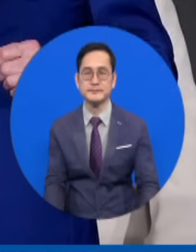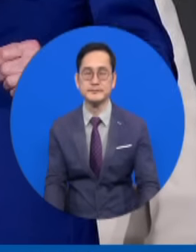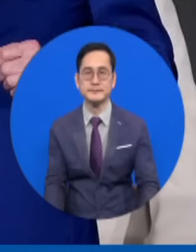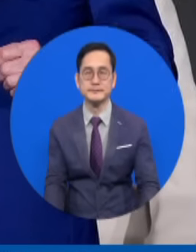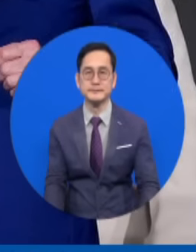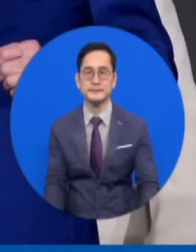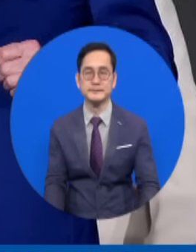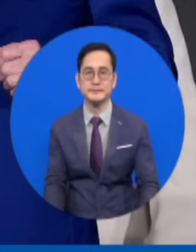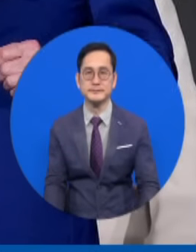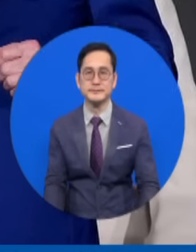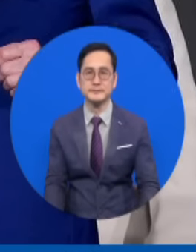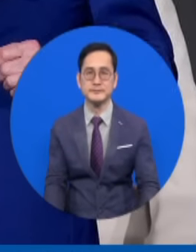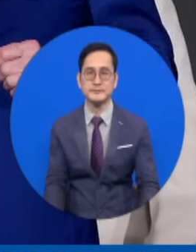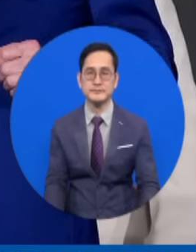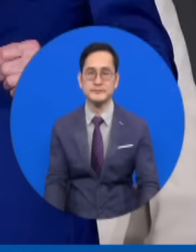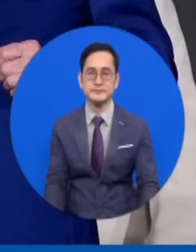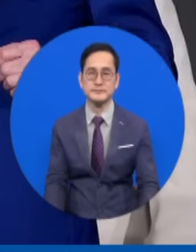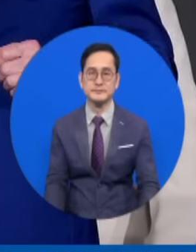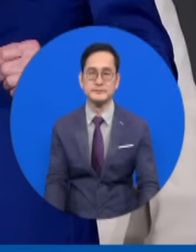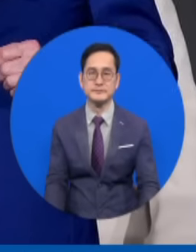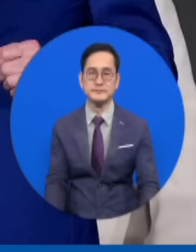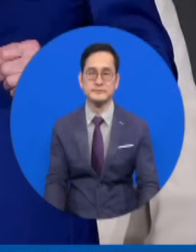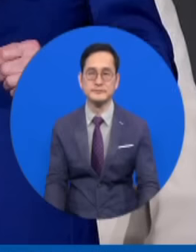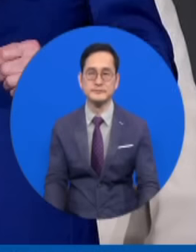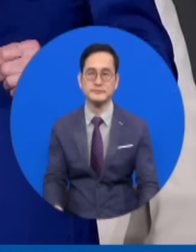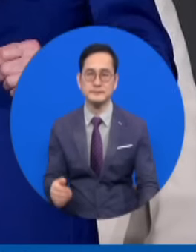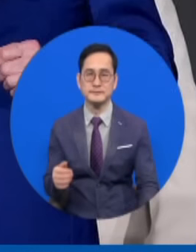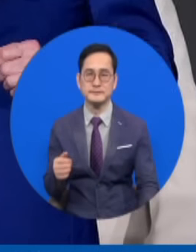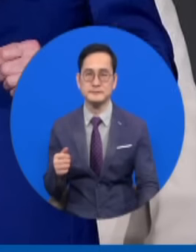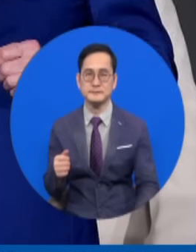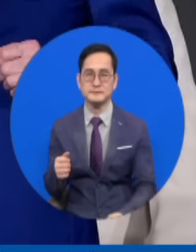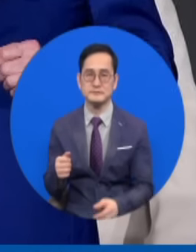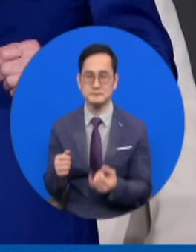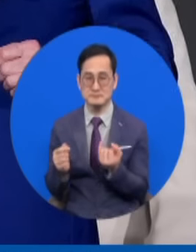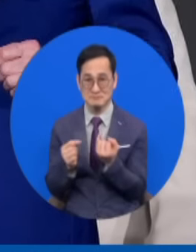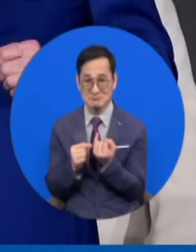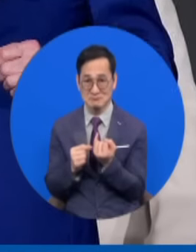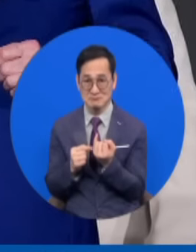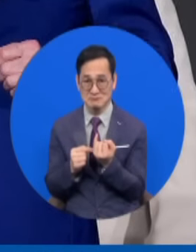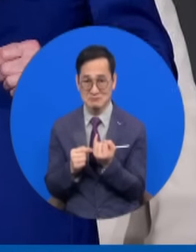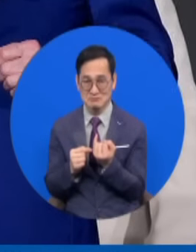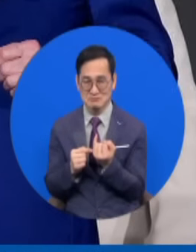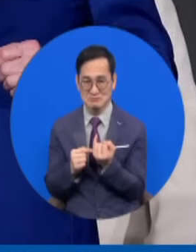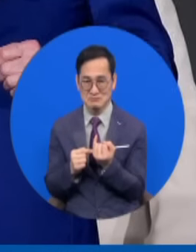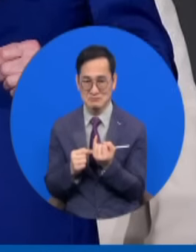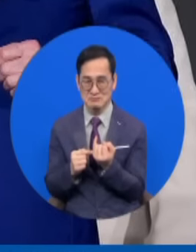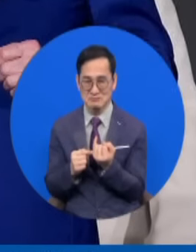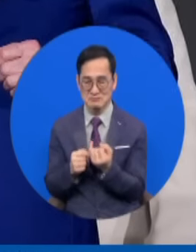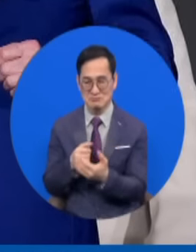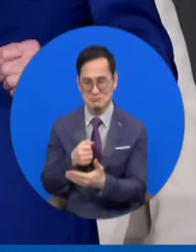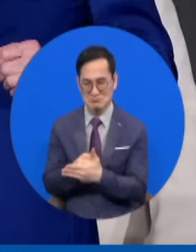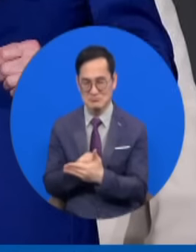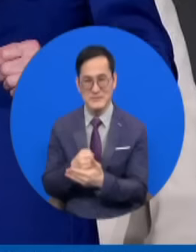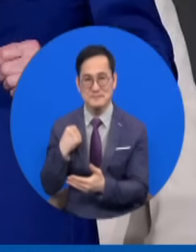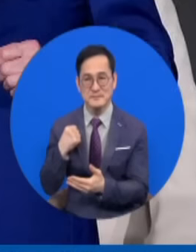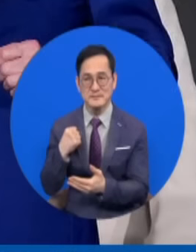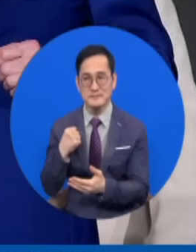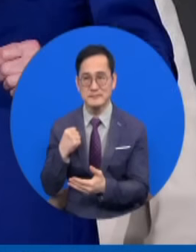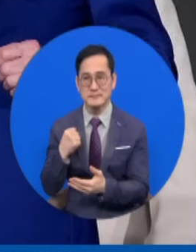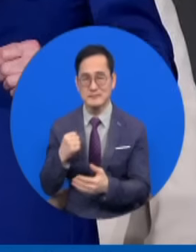질 바이든 여사는 결정자다, 디사이더다, 뭐 질 바이든의 목소리가 최종적이 가장 중요하다, 미국에서 이렇게 보고 있는데 한번 토론으로 결정 안